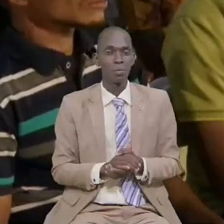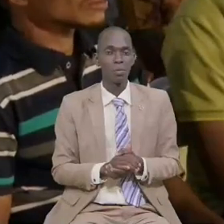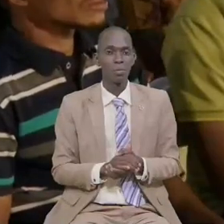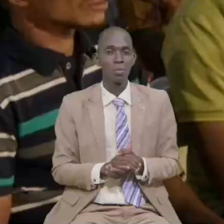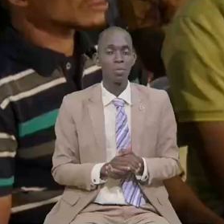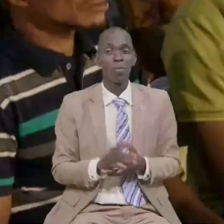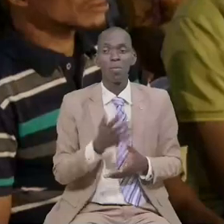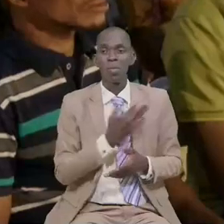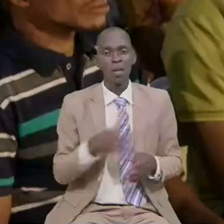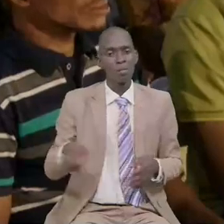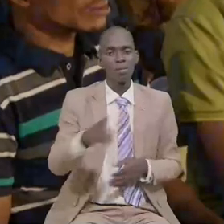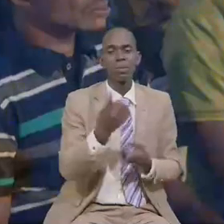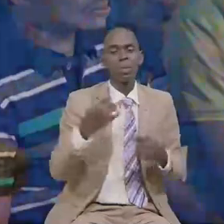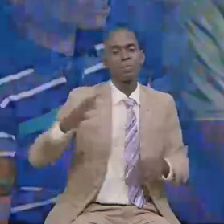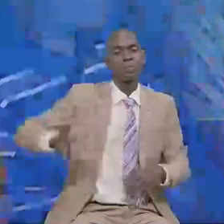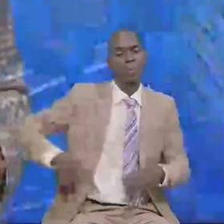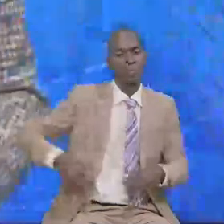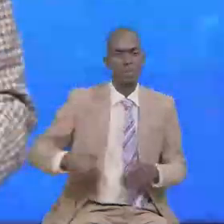Ils étaient arrivés en retard.